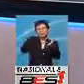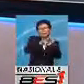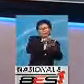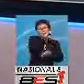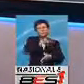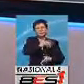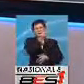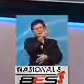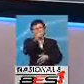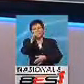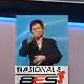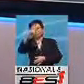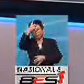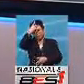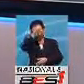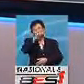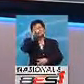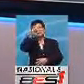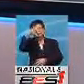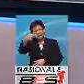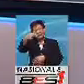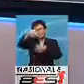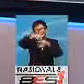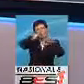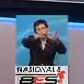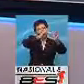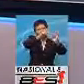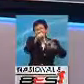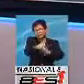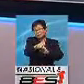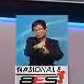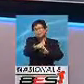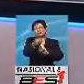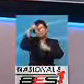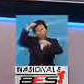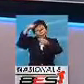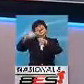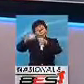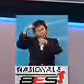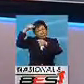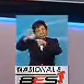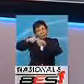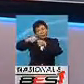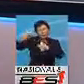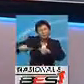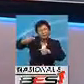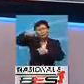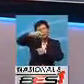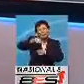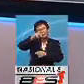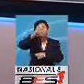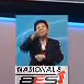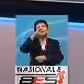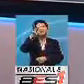komunikasi dan multimedia Datuk Seri Dr salh sed Keruak dalam blog beliau sebagai memperingati legasi Perdana Menteri kedua Tun Abdul Razak